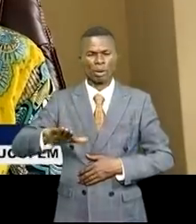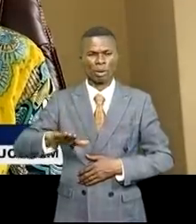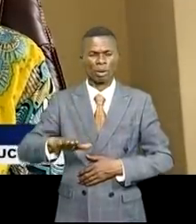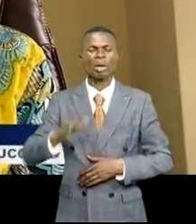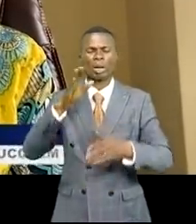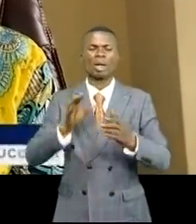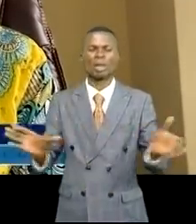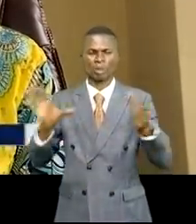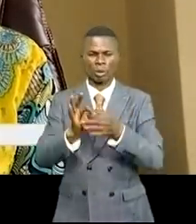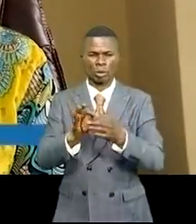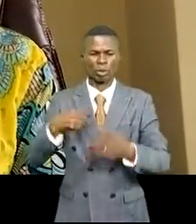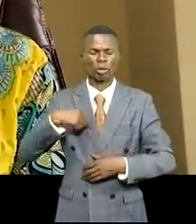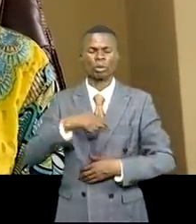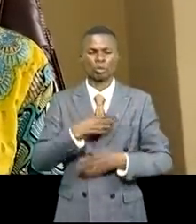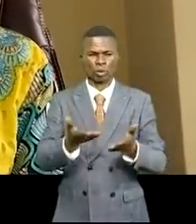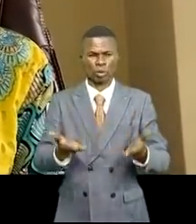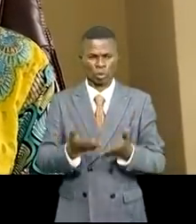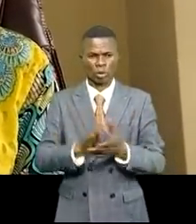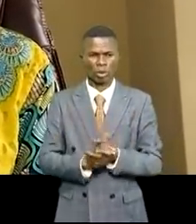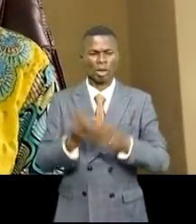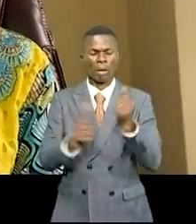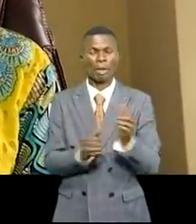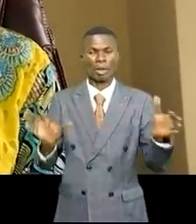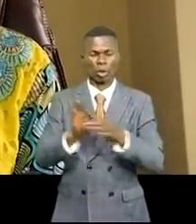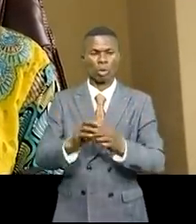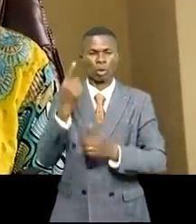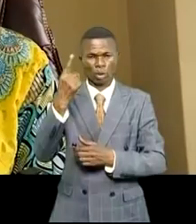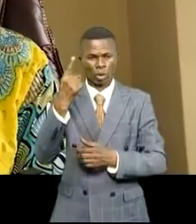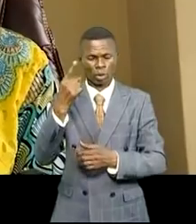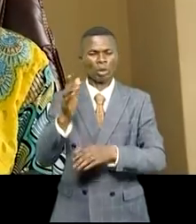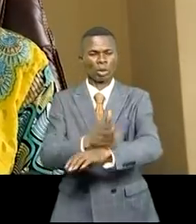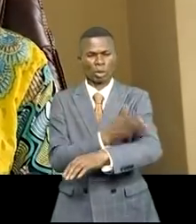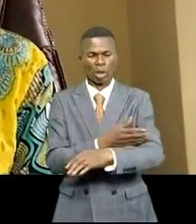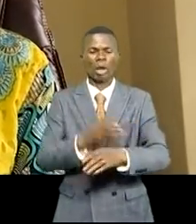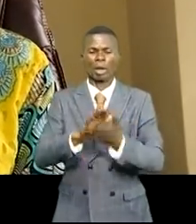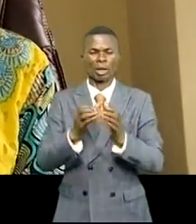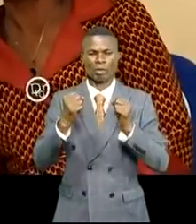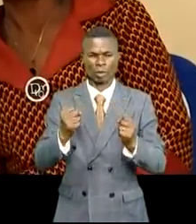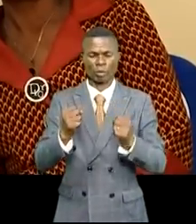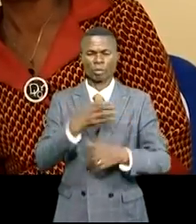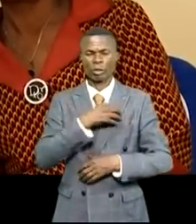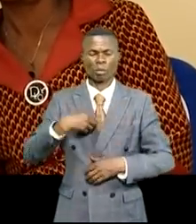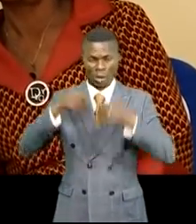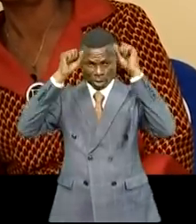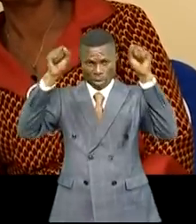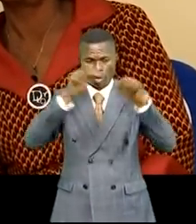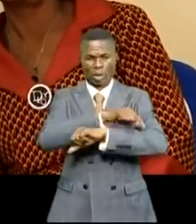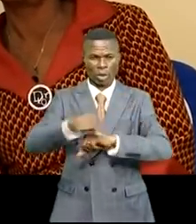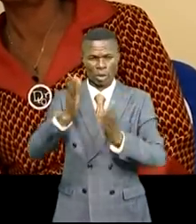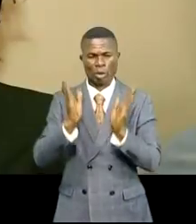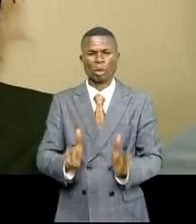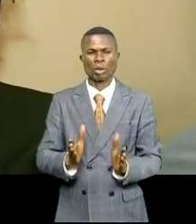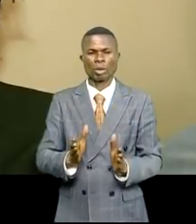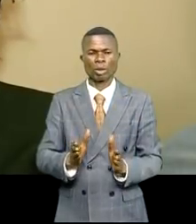maison. Parce que c'est quand les gens sont ensemble qu'ils savent construire quelque chose de durable. La présidente du conseil d'administration de cette